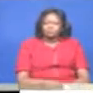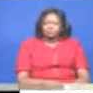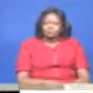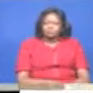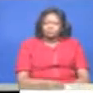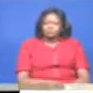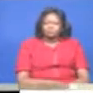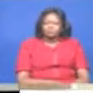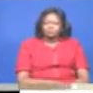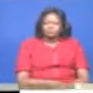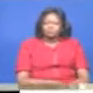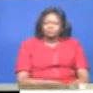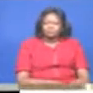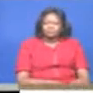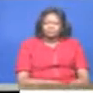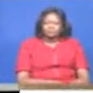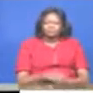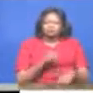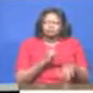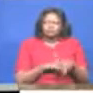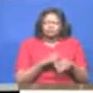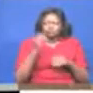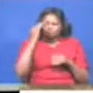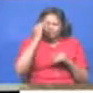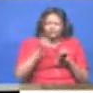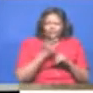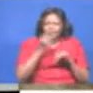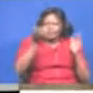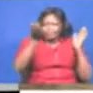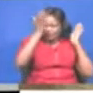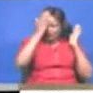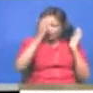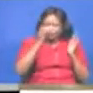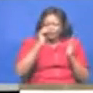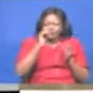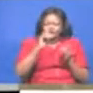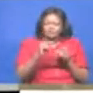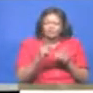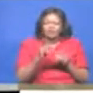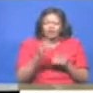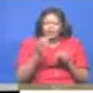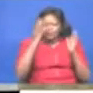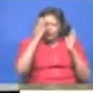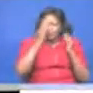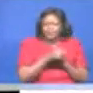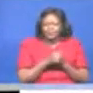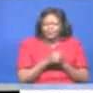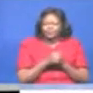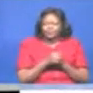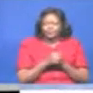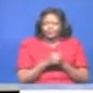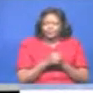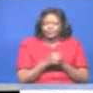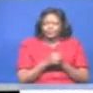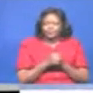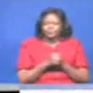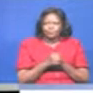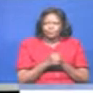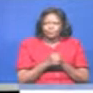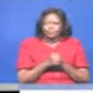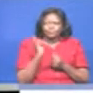Ibada ya ukumbusho kwa askofu wa kwanza wa kanisa la kianglikana dayasisi Eldoret Askofu Alexander Muge. Ni hapa